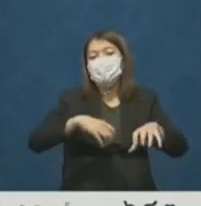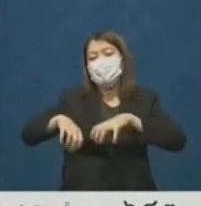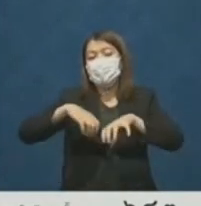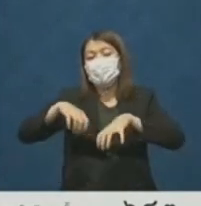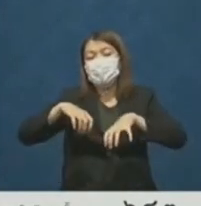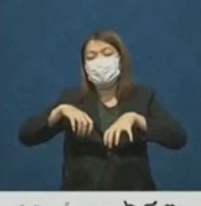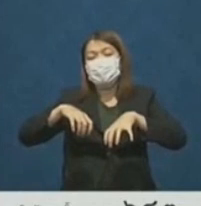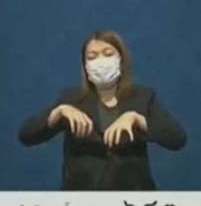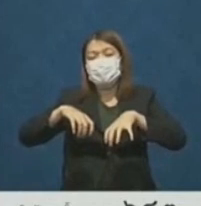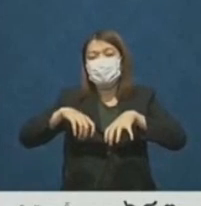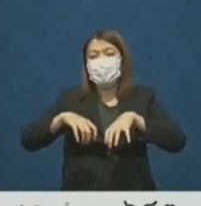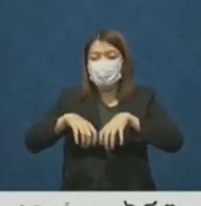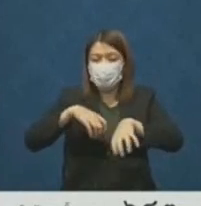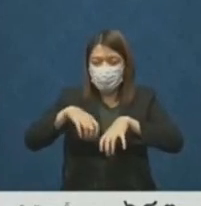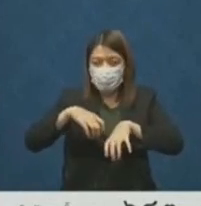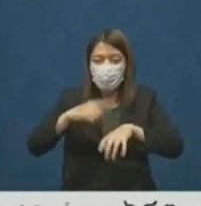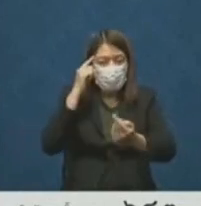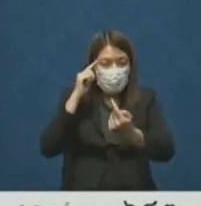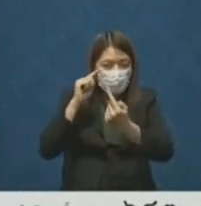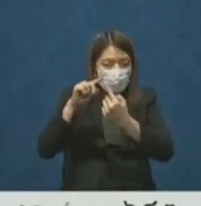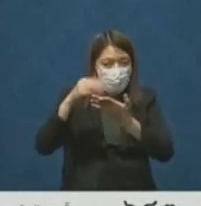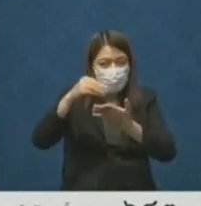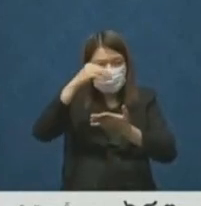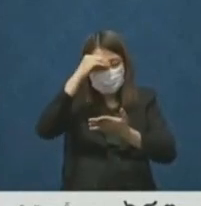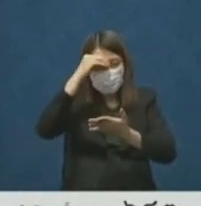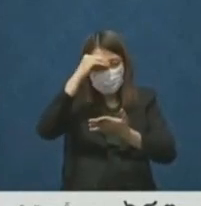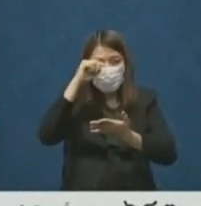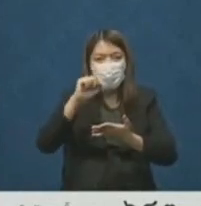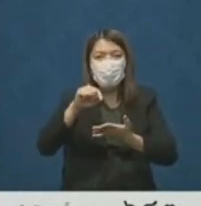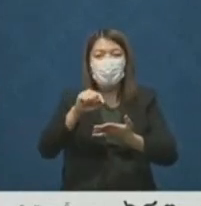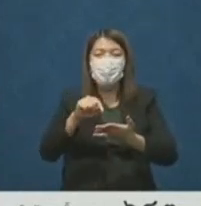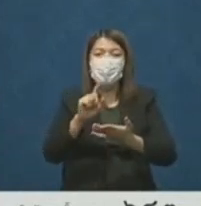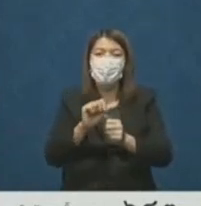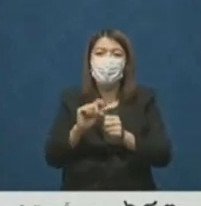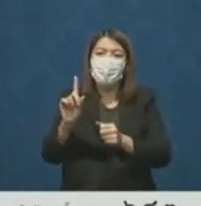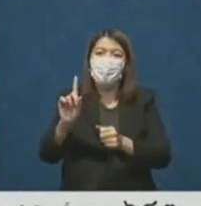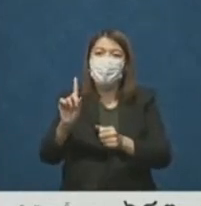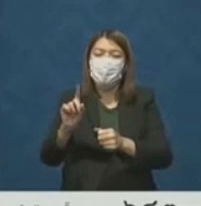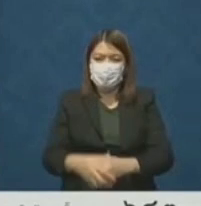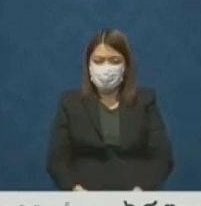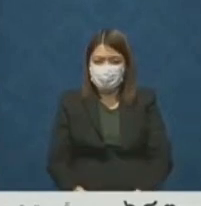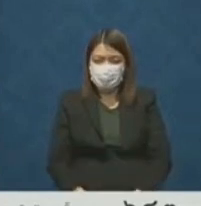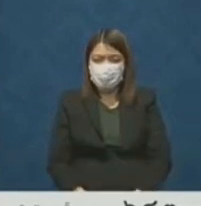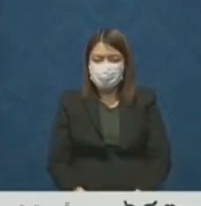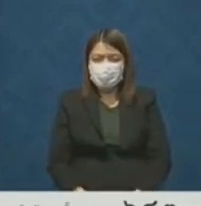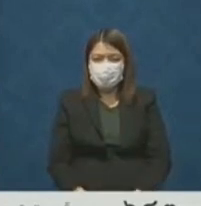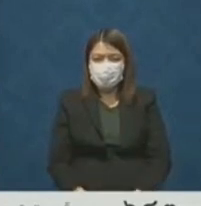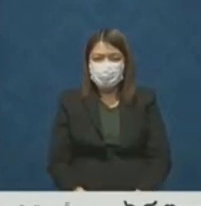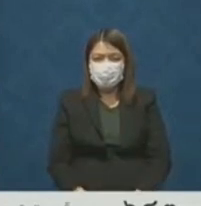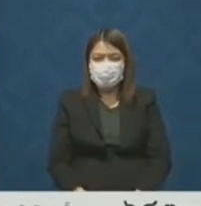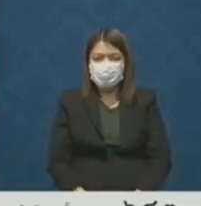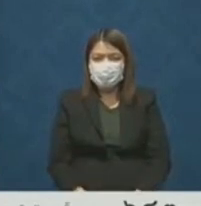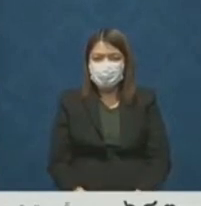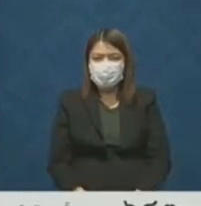6นั้นการจัดการการบริหารและเป้าหมายการศึกษาของมาตรานี้อยู่ตรงไหนอย่างไรครับท่านประธ